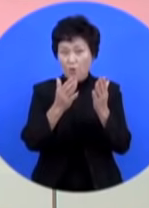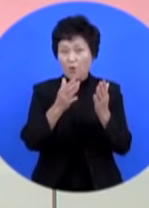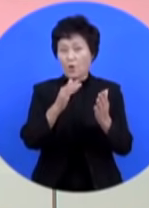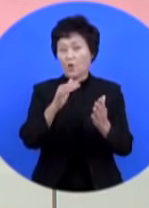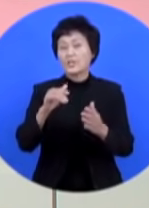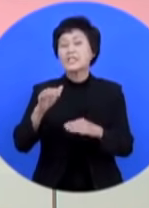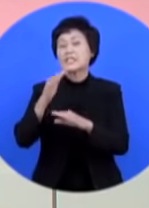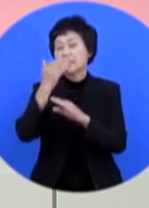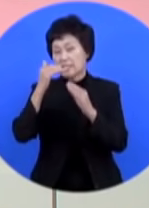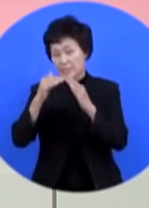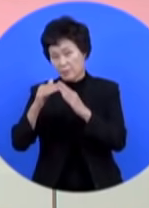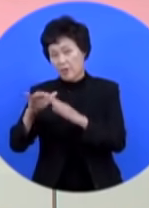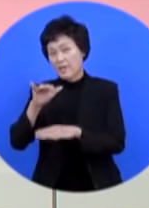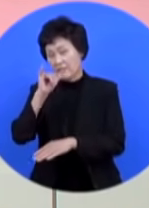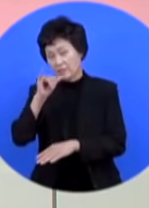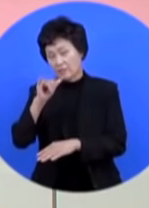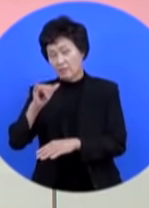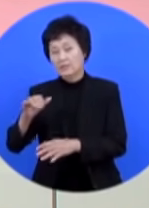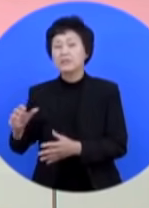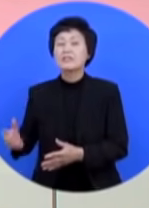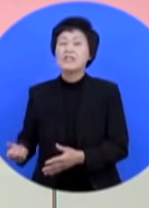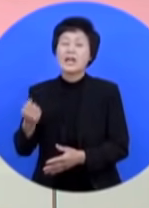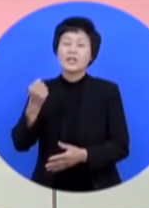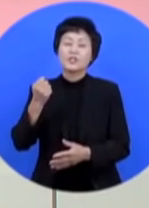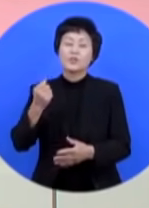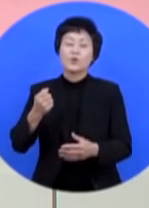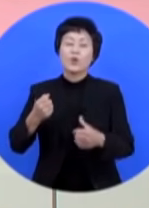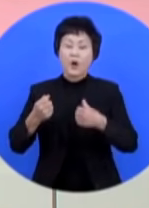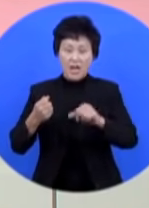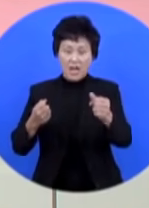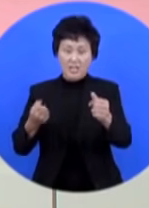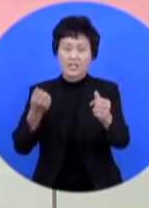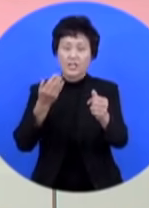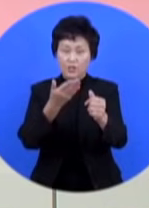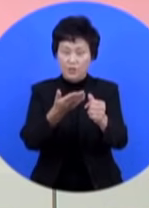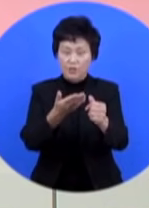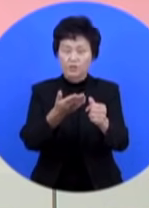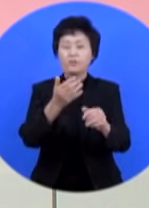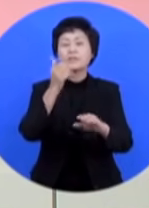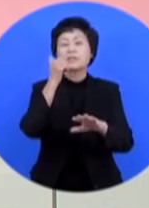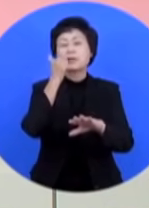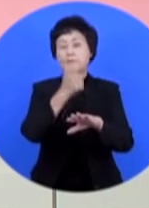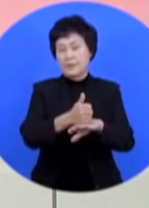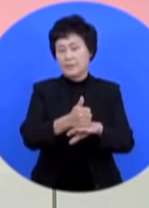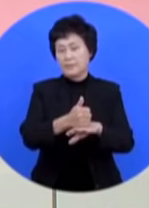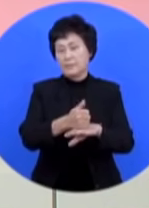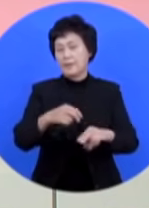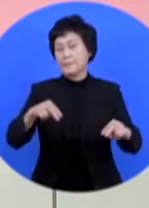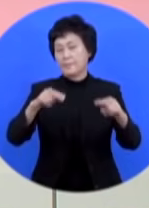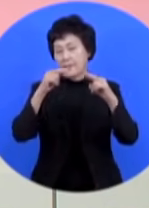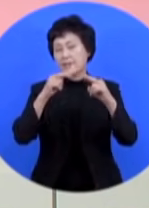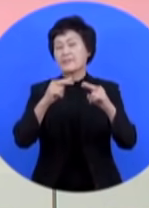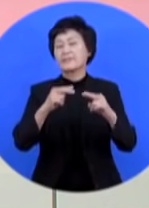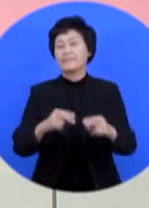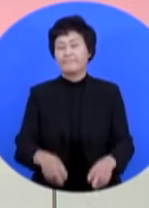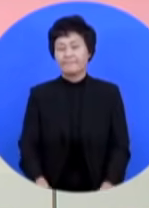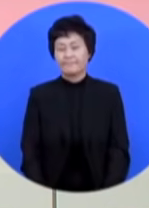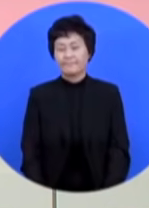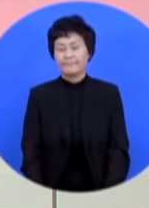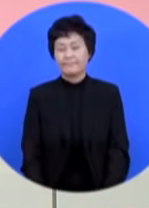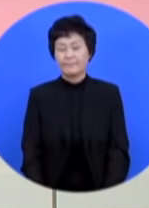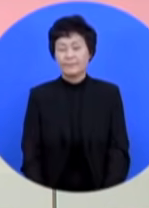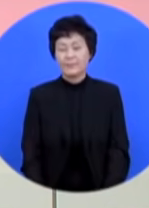그게 마지막으로 아들의 얼굴을 본 것이 되고 말았습니다. 네. 그때 뭐 특별히 나눈 대화가 없어요?